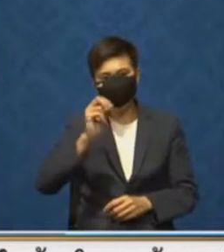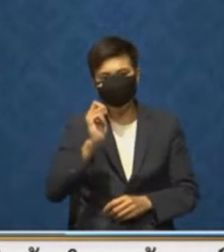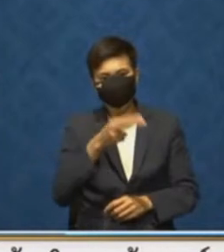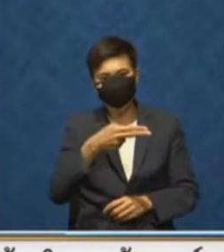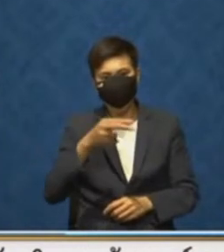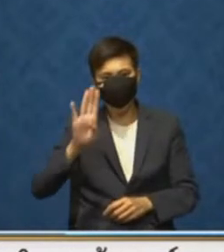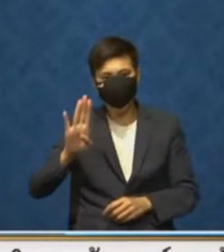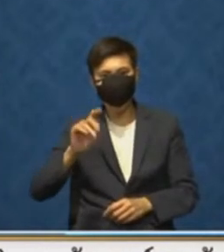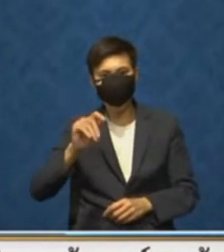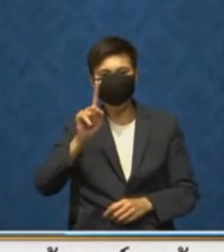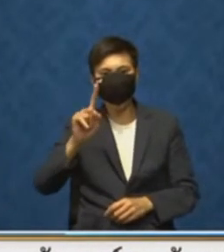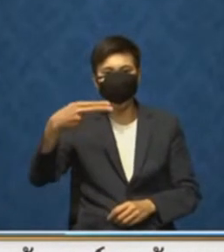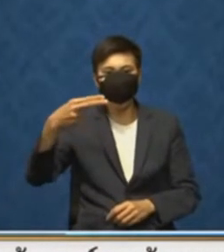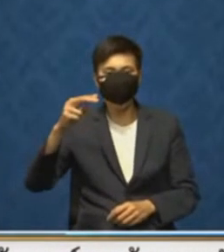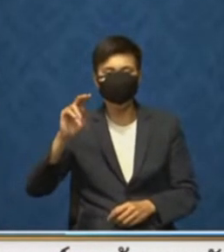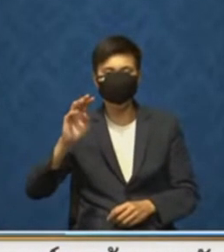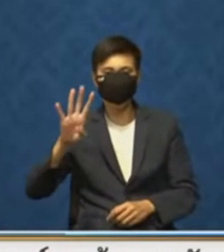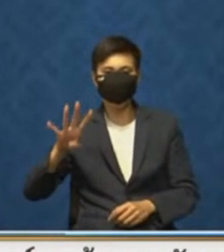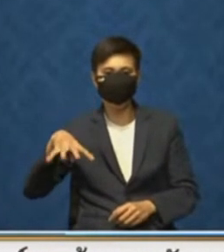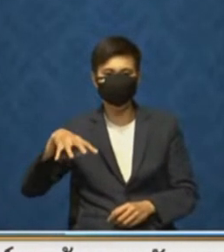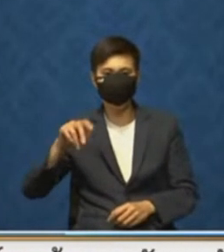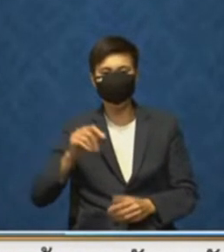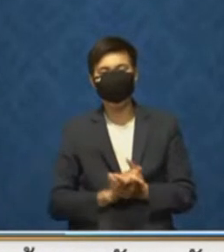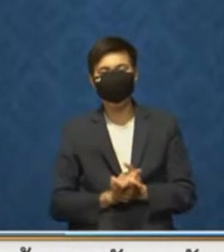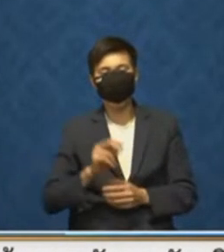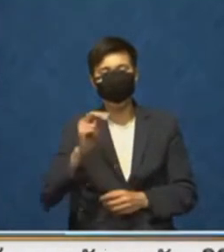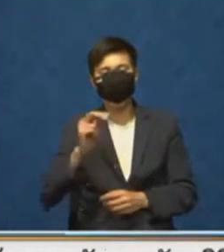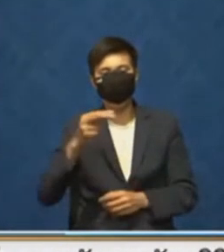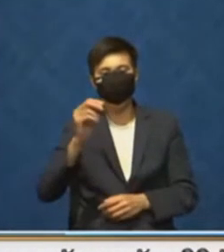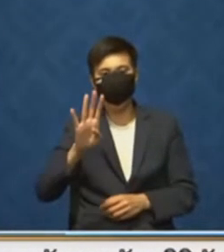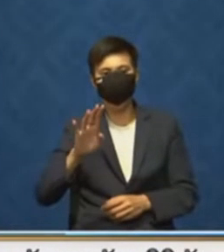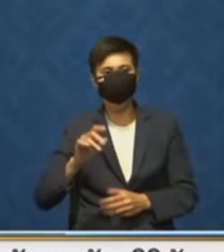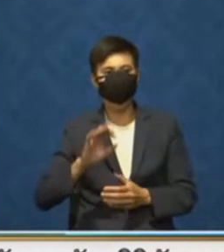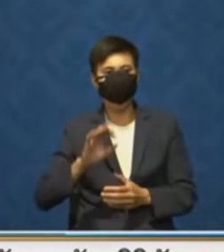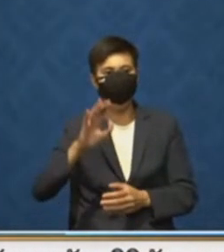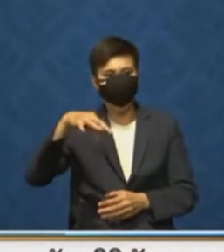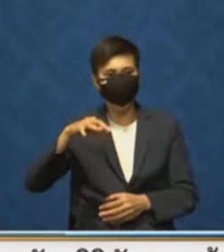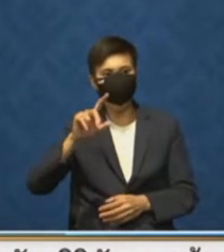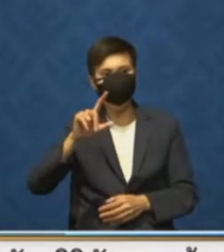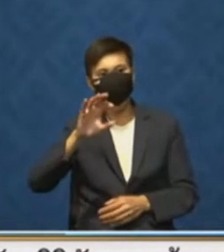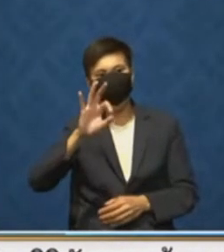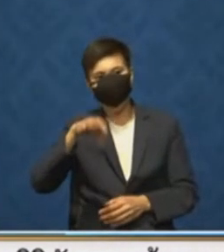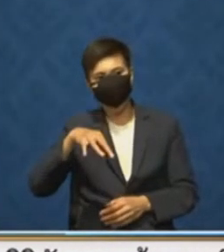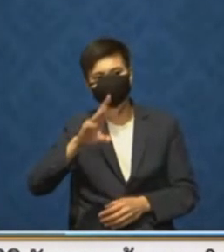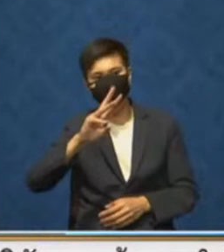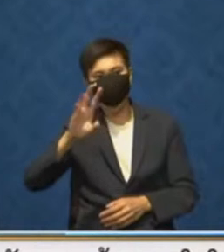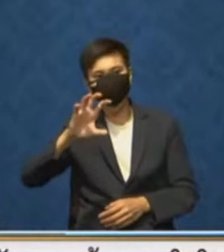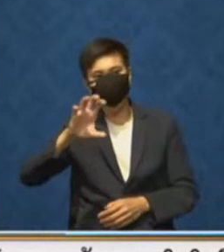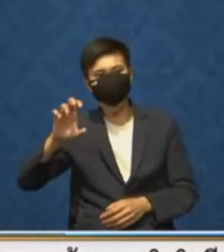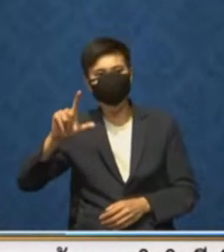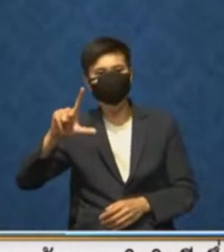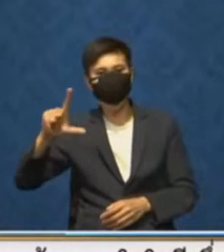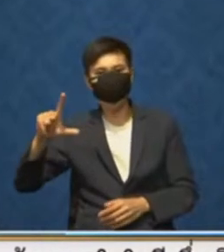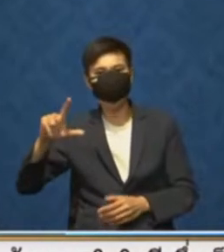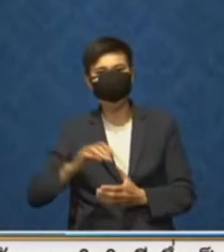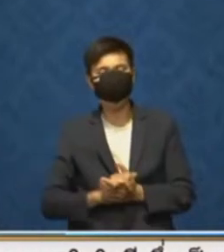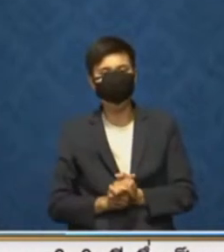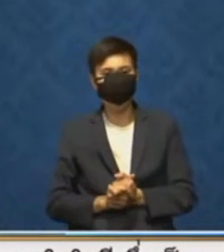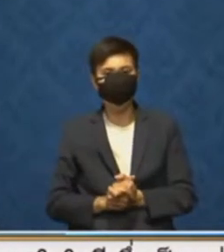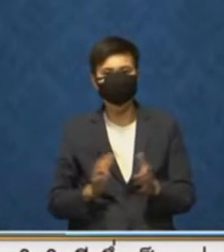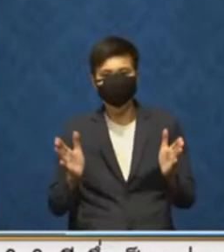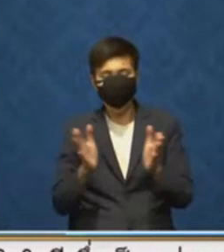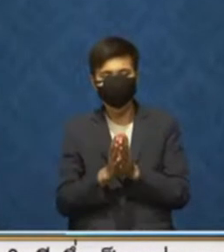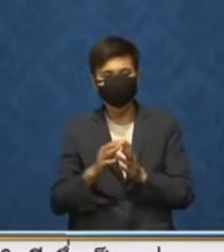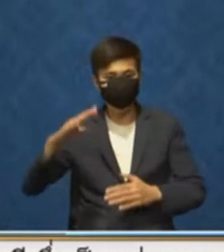6ล้านบาททอ 1 1860ล้านบาททอ9600ล้านบาทรวมงบประมาณที่ทหาร